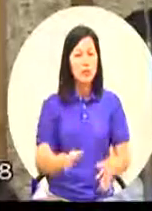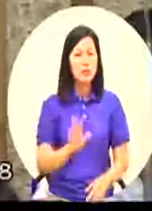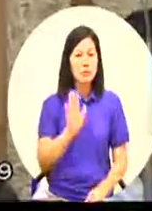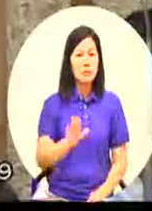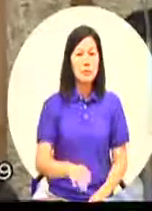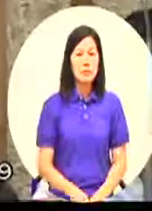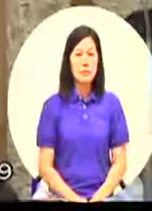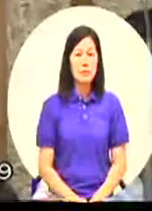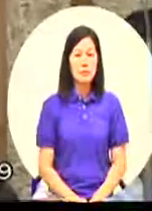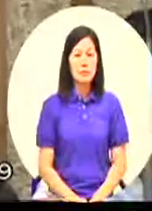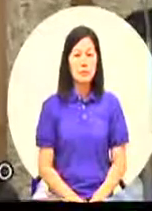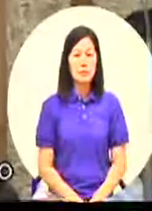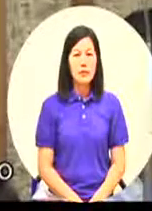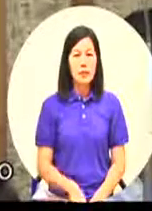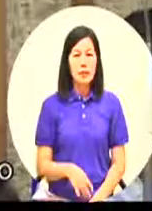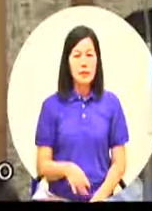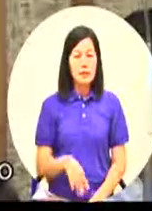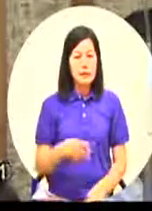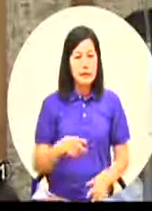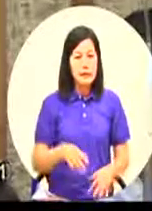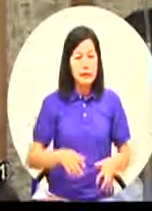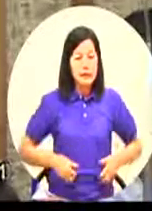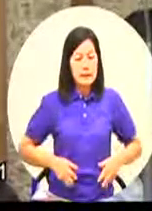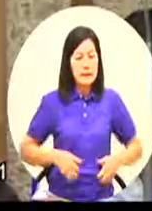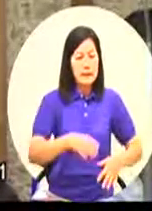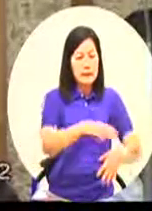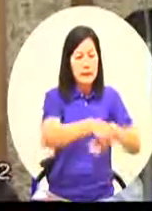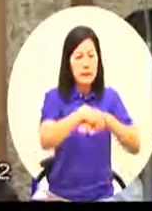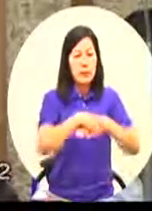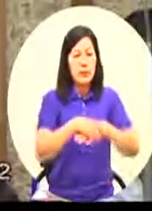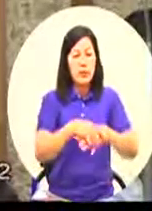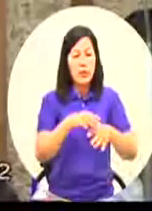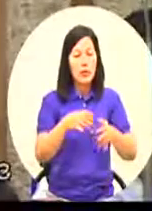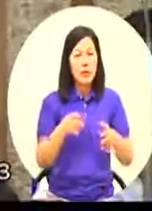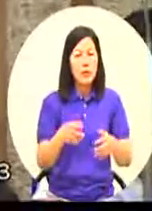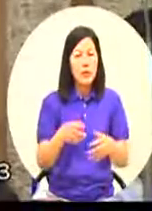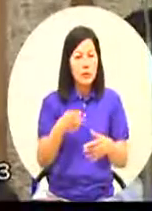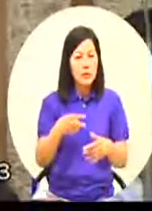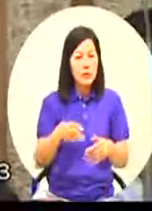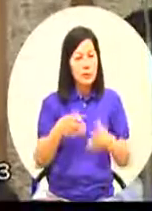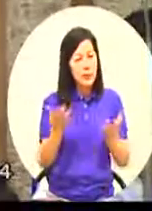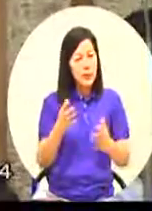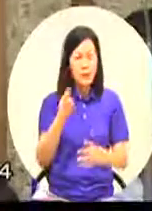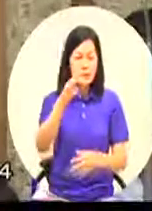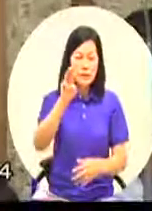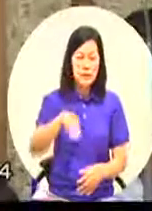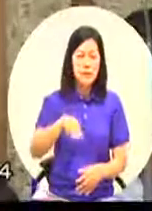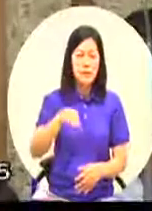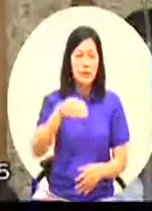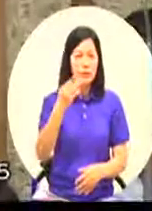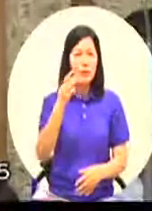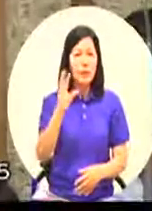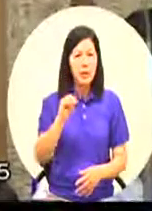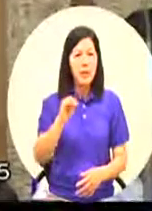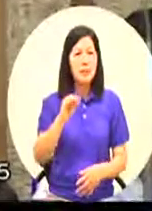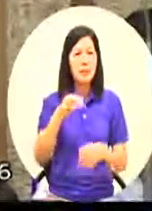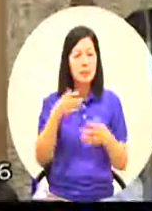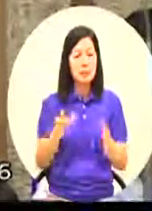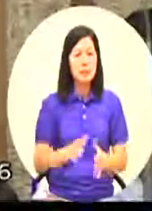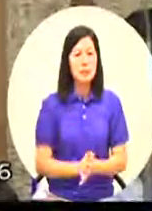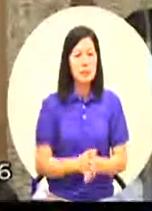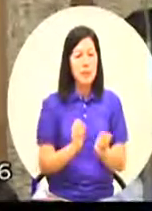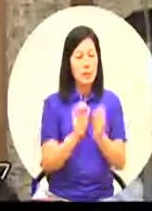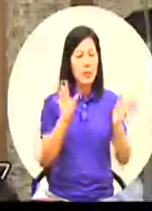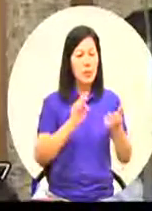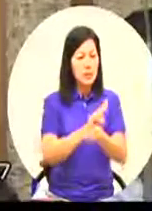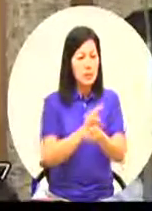不含紧急抢修这个400万，大概3900多万了。那茂林的发展其实是应该是